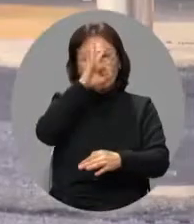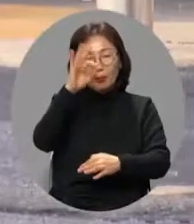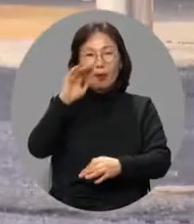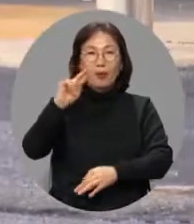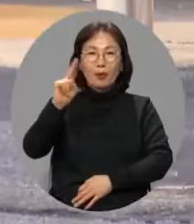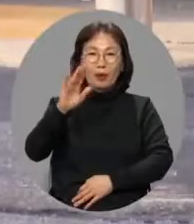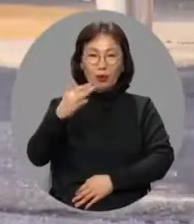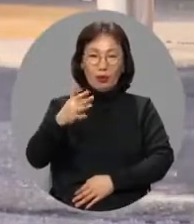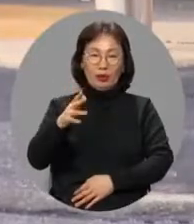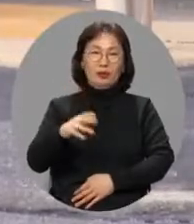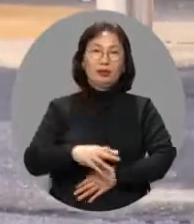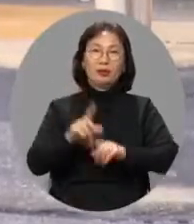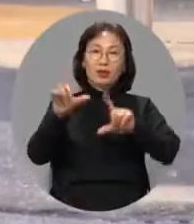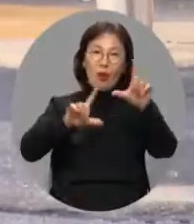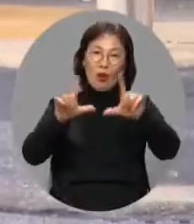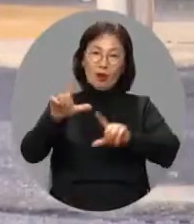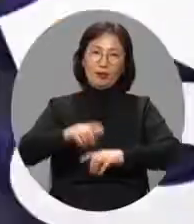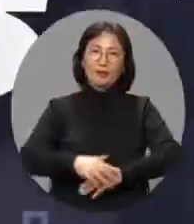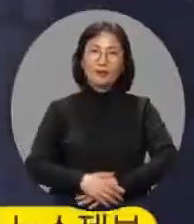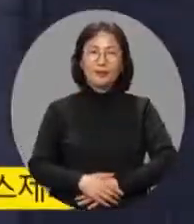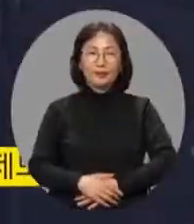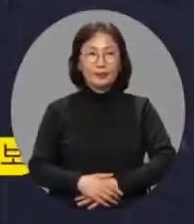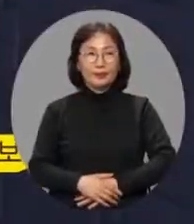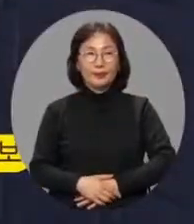mbc 뉴스 한 번 씁니다